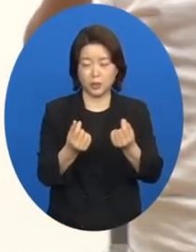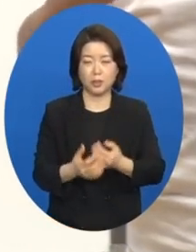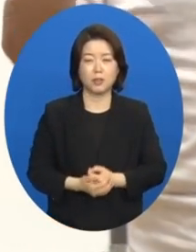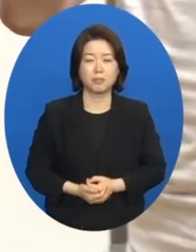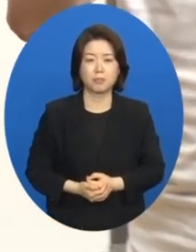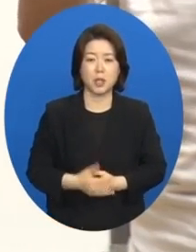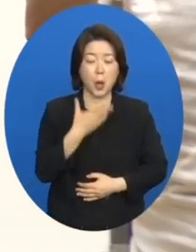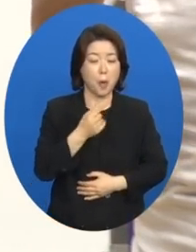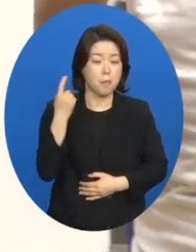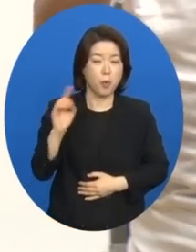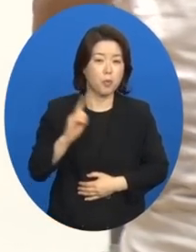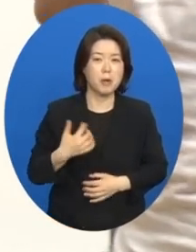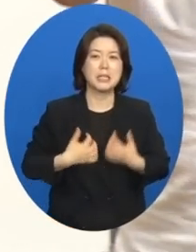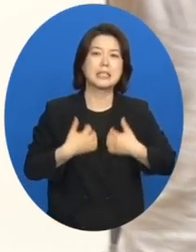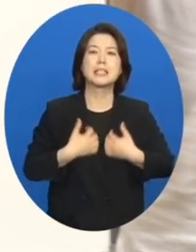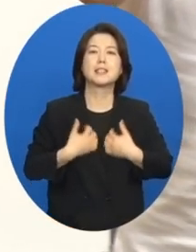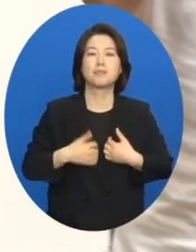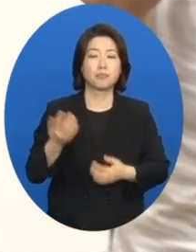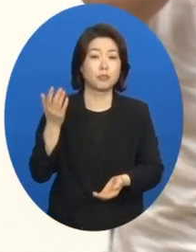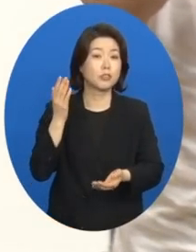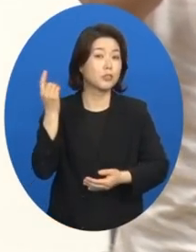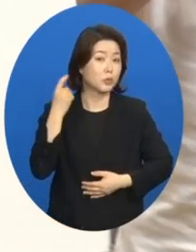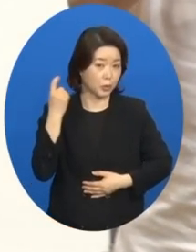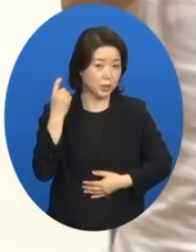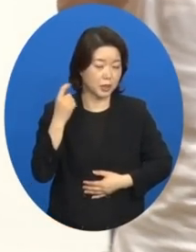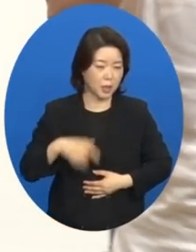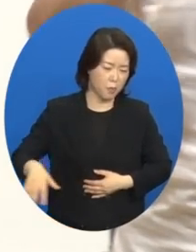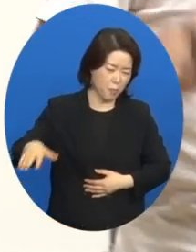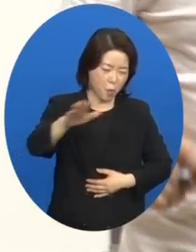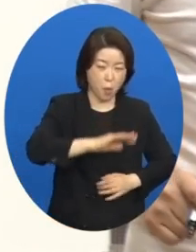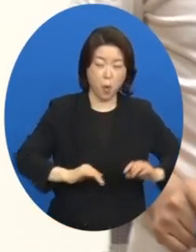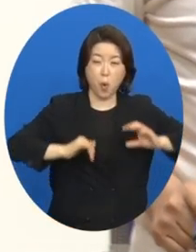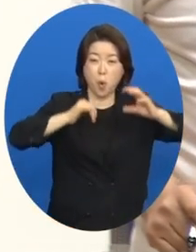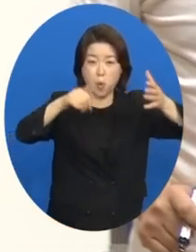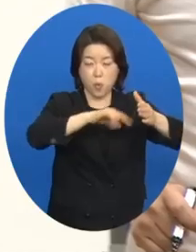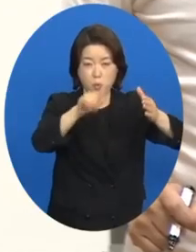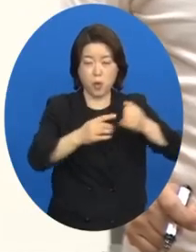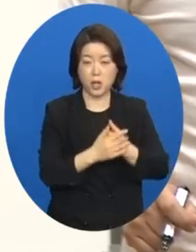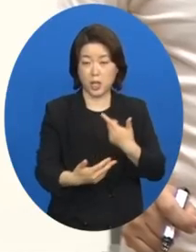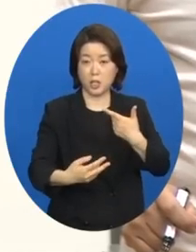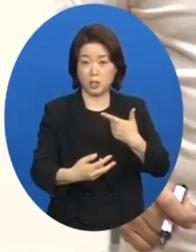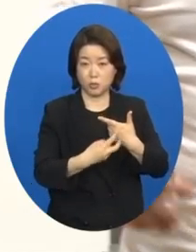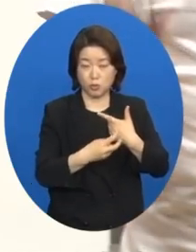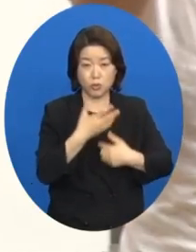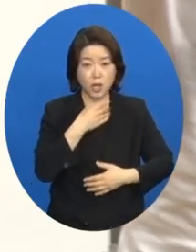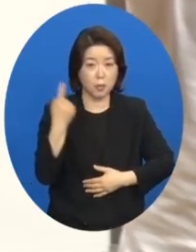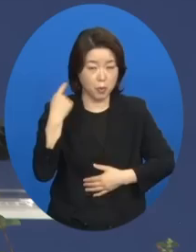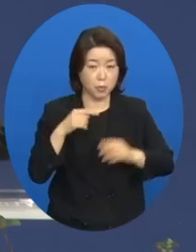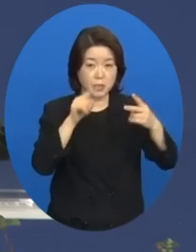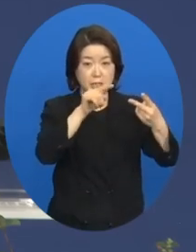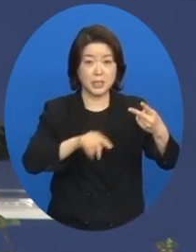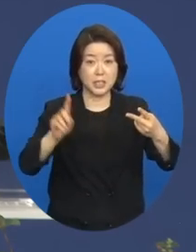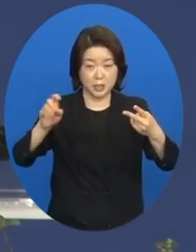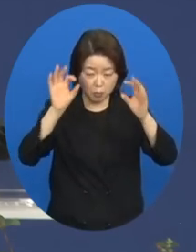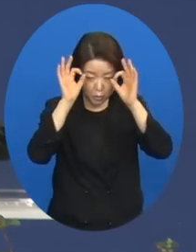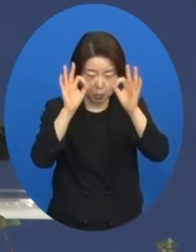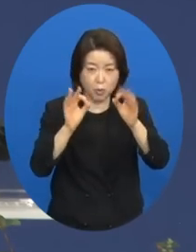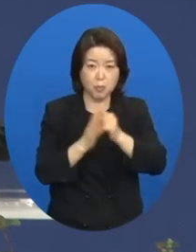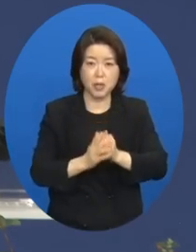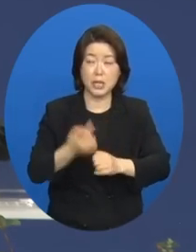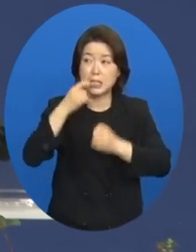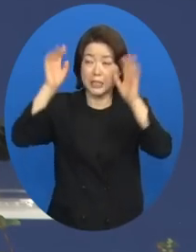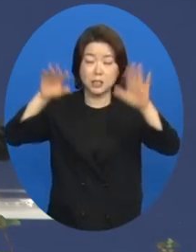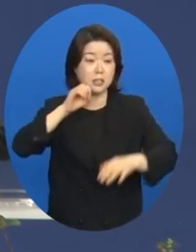기쁜 소식 온 인류에게 모든 누가복음 2장 10절에 있는 말씀처럼 천사가 이르되 무서워